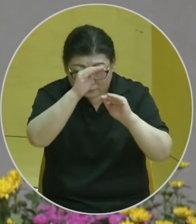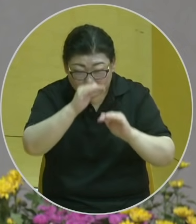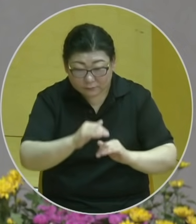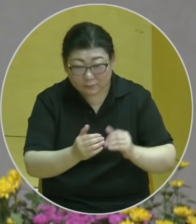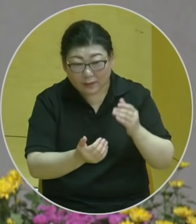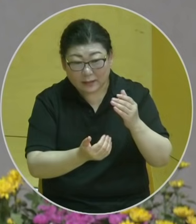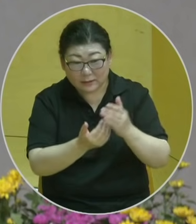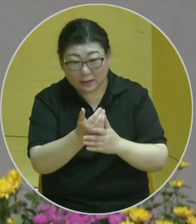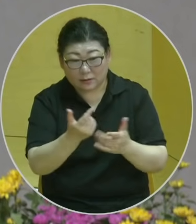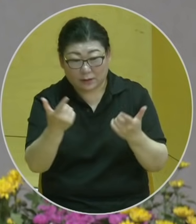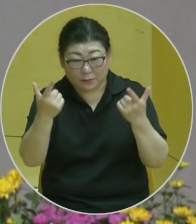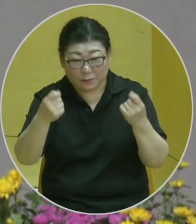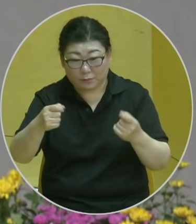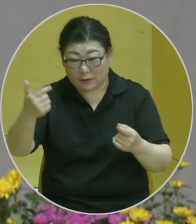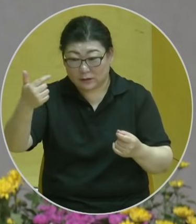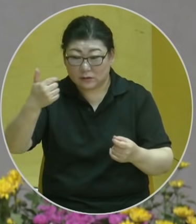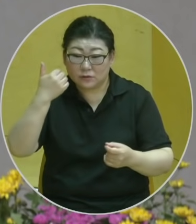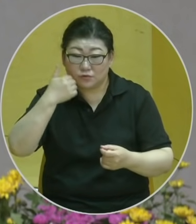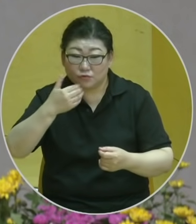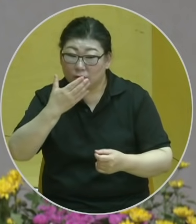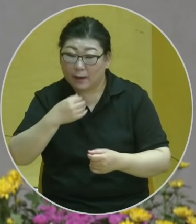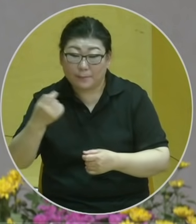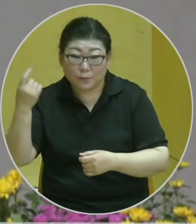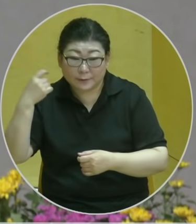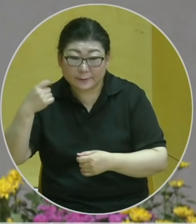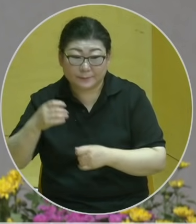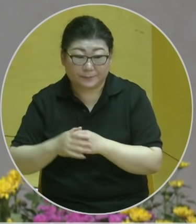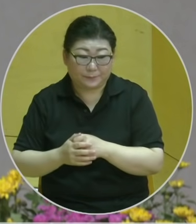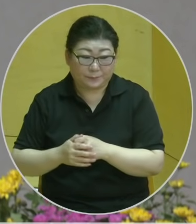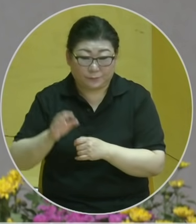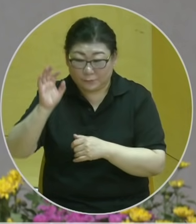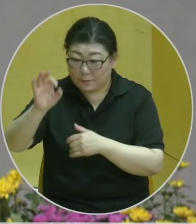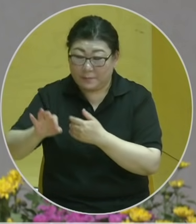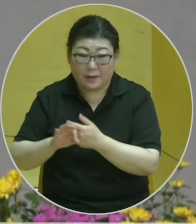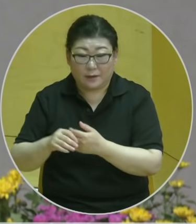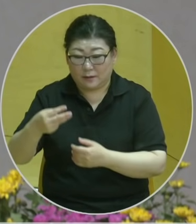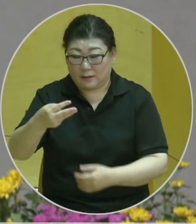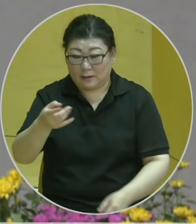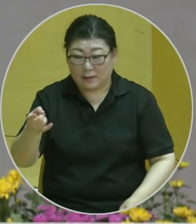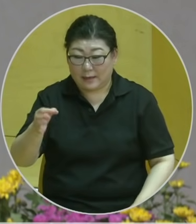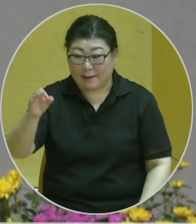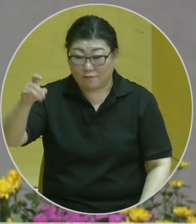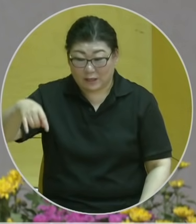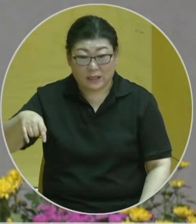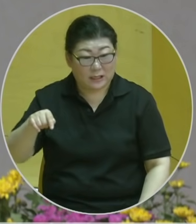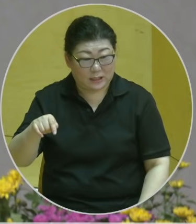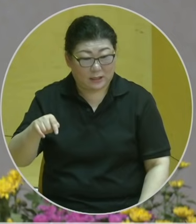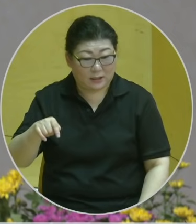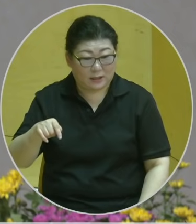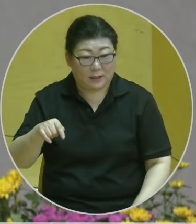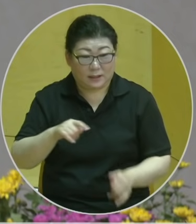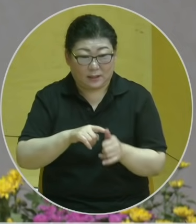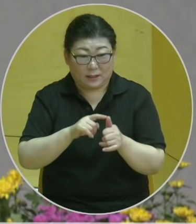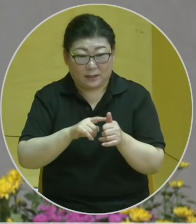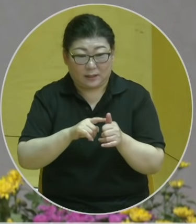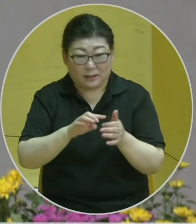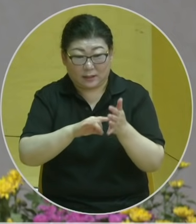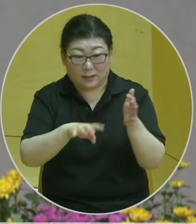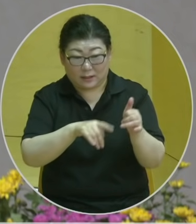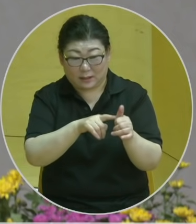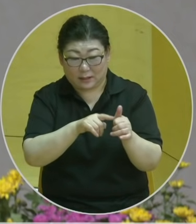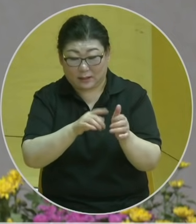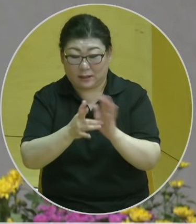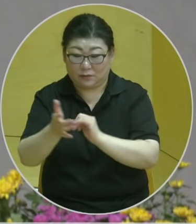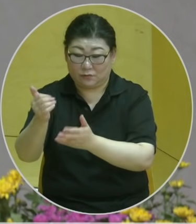있는 누가복음 5장 29절에 보니까 레위가 예수를 위하여 자기 집에서 큰 잔치를 하니